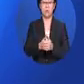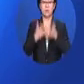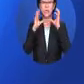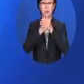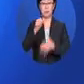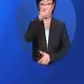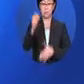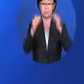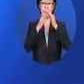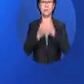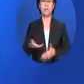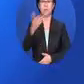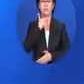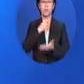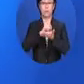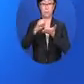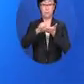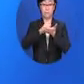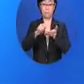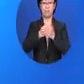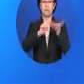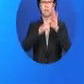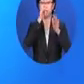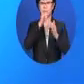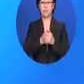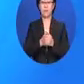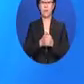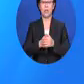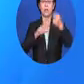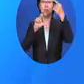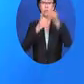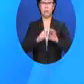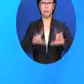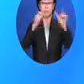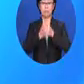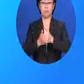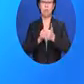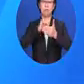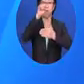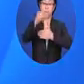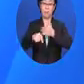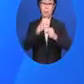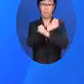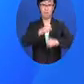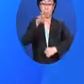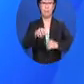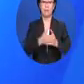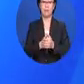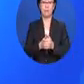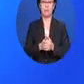애기 달집에 시민 여러분이 소원을 적어 게시하시면 정월대보름 당일에 천안박물관